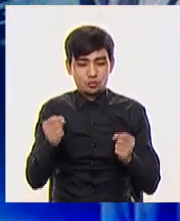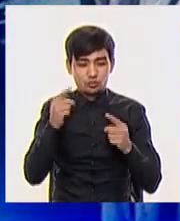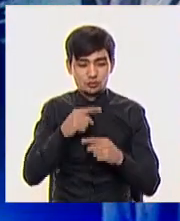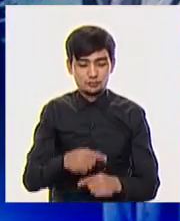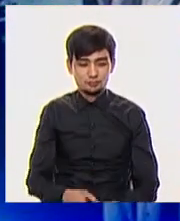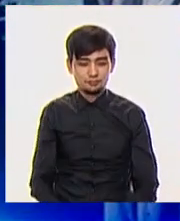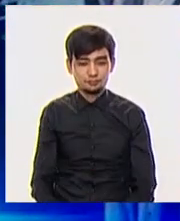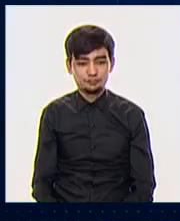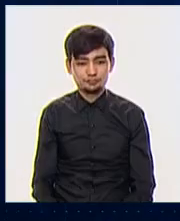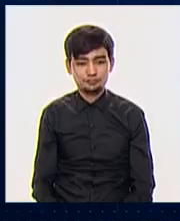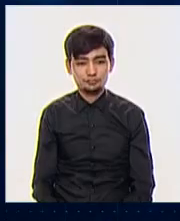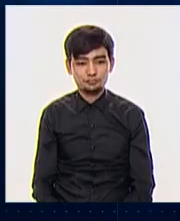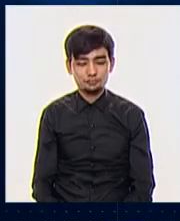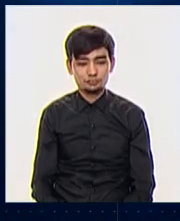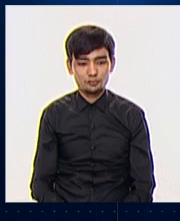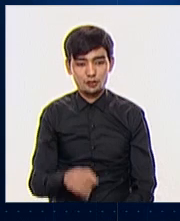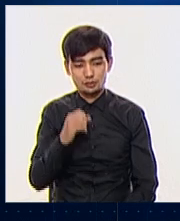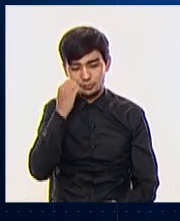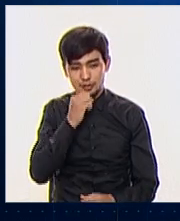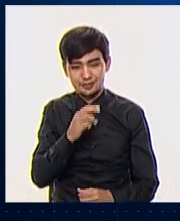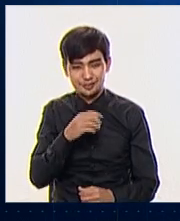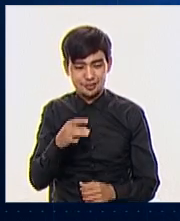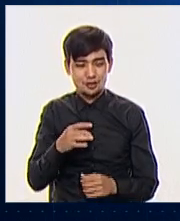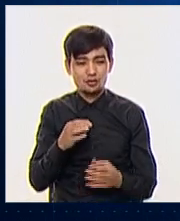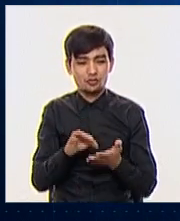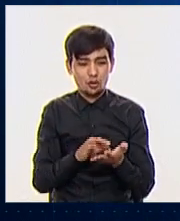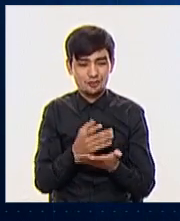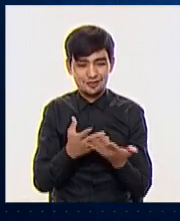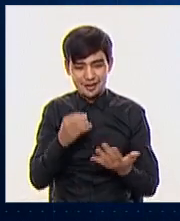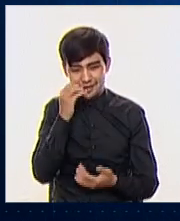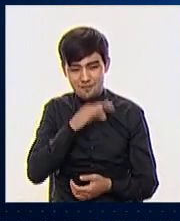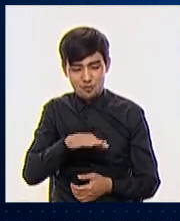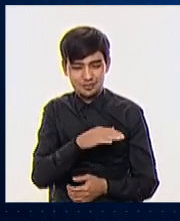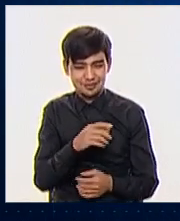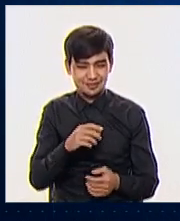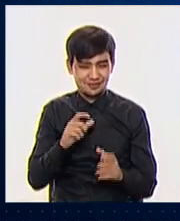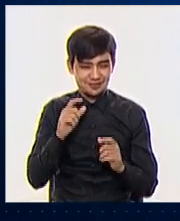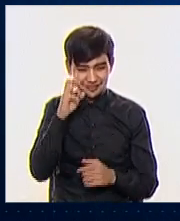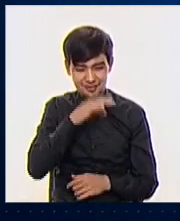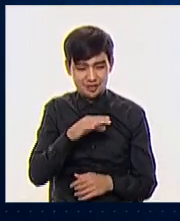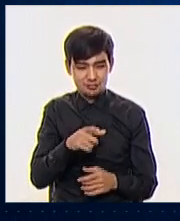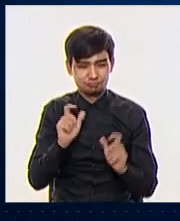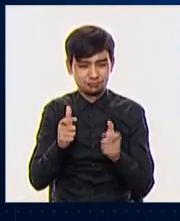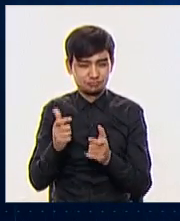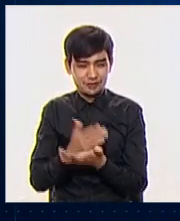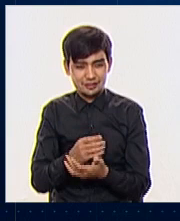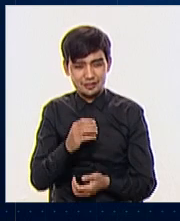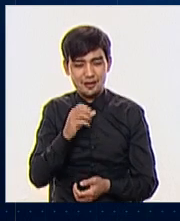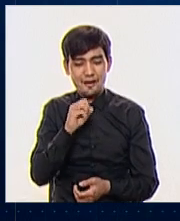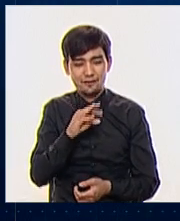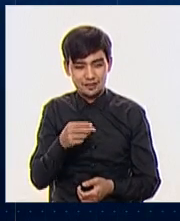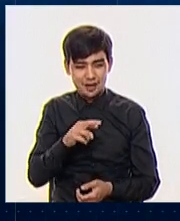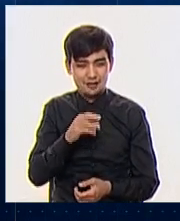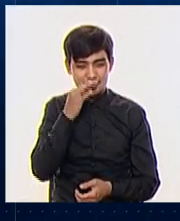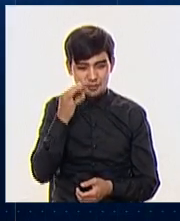Райм. Спасибо, Оскар. Сразу несколько европейских стран продлевают локдаун, в их числе Австрия, Италия, Германия. Во